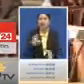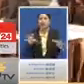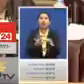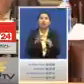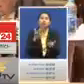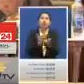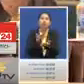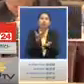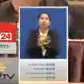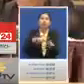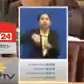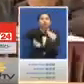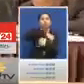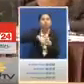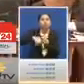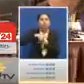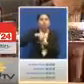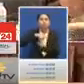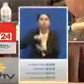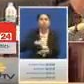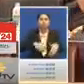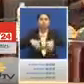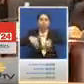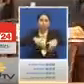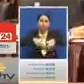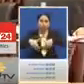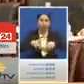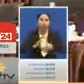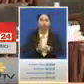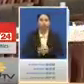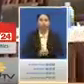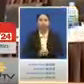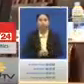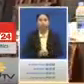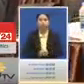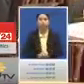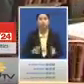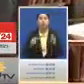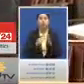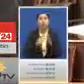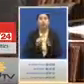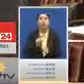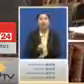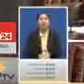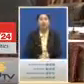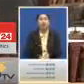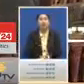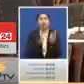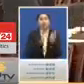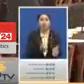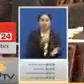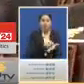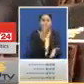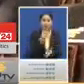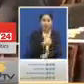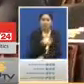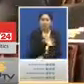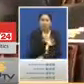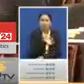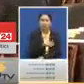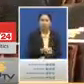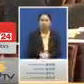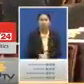ได้กระจายรายได้ใน5ปีที่ผ่านมาจึงเกิดคำว่ารวยกระจุกจนกระจายคุยกันมาทั้งวันแล้ว